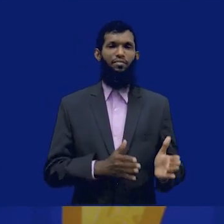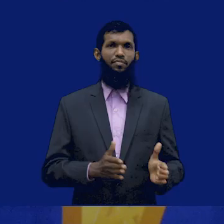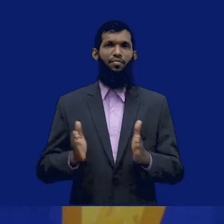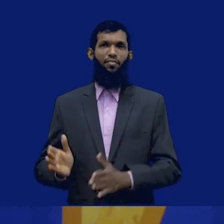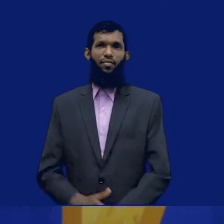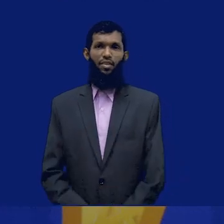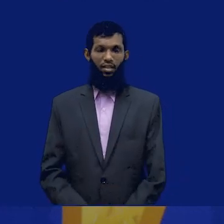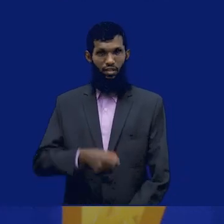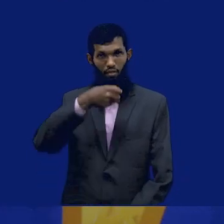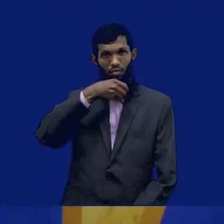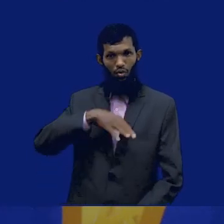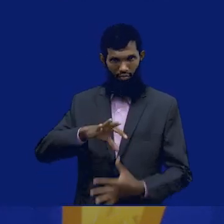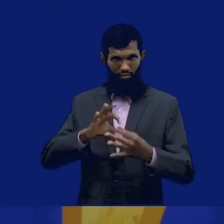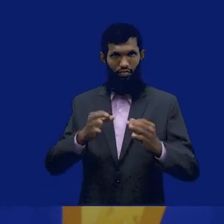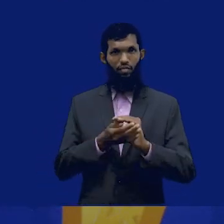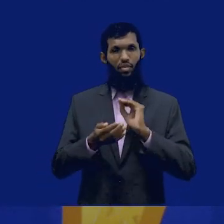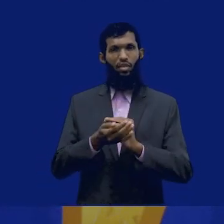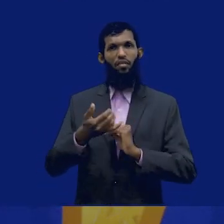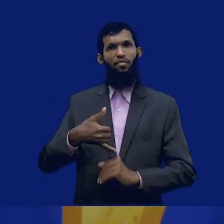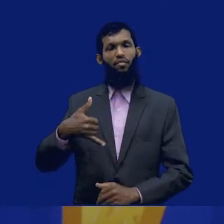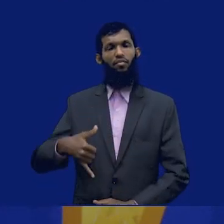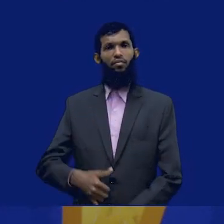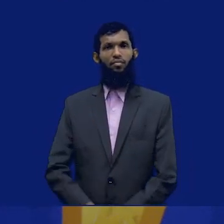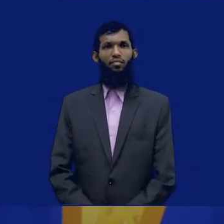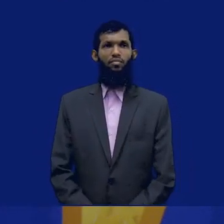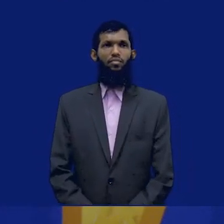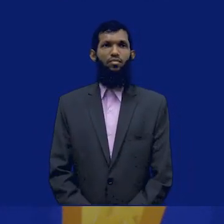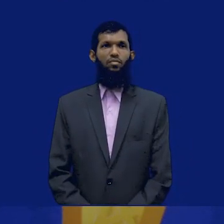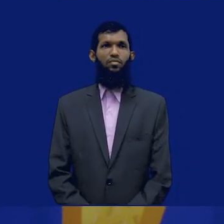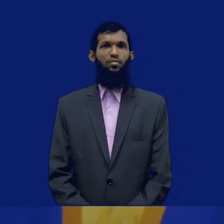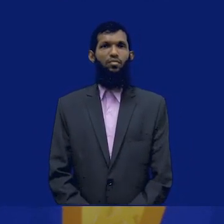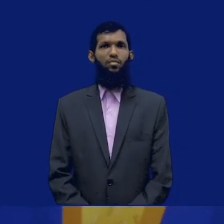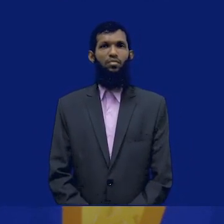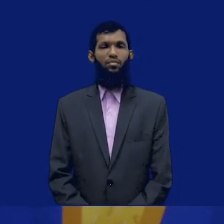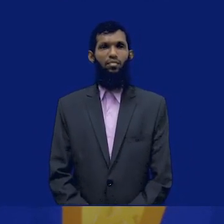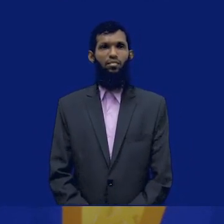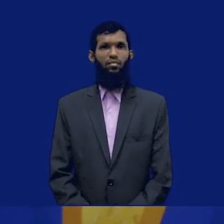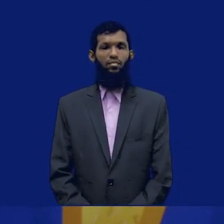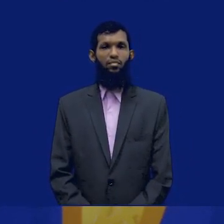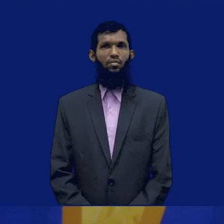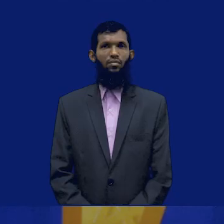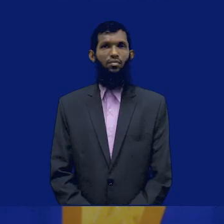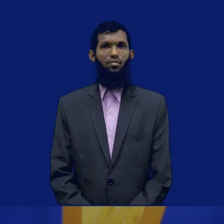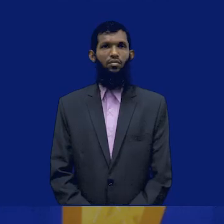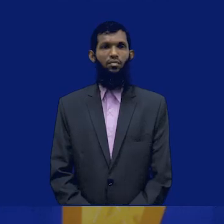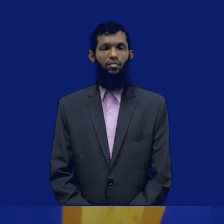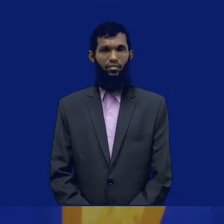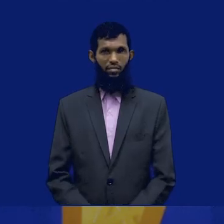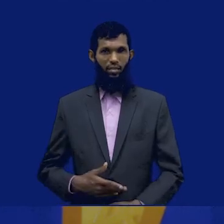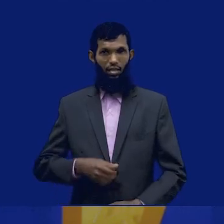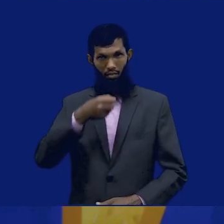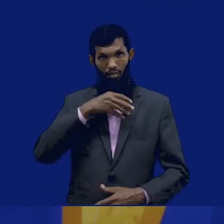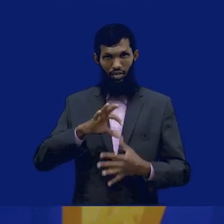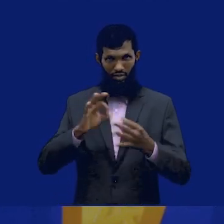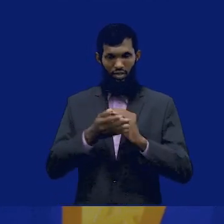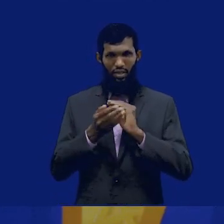sallallahu alaihi wasallam said, مَثَلُ الْمُؤْمِنِينَ فِي تَوَادِّهِمْ وَتَرَاحُمِهِمْ وَتَعَاطُفِهِمْ. Prophet sallallahu